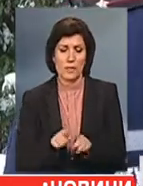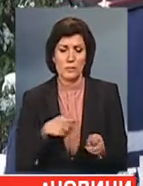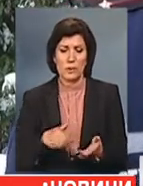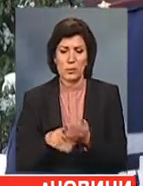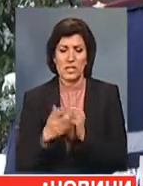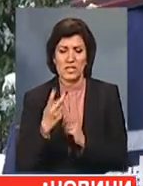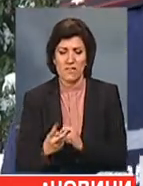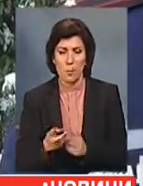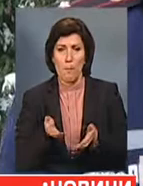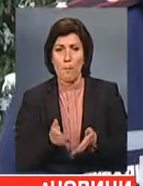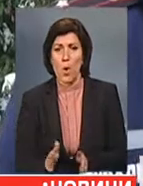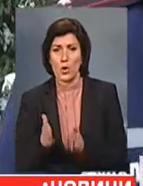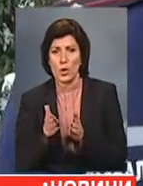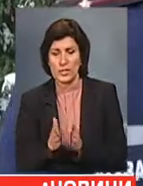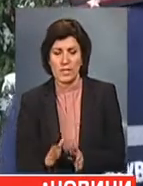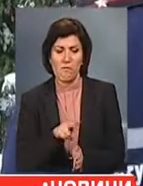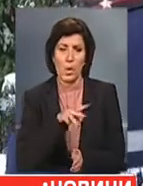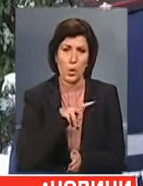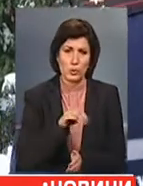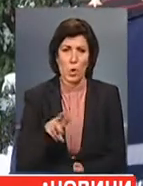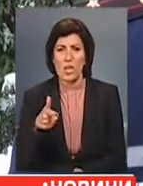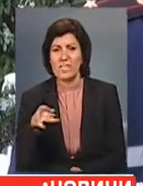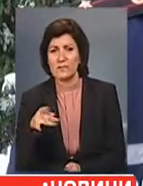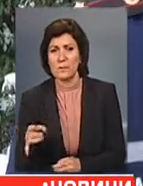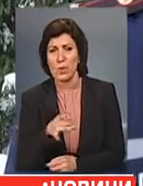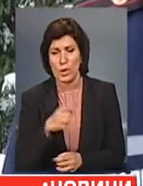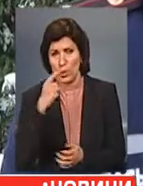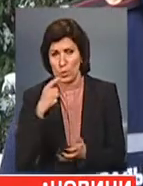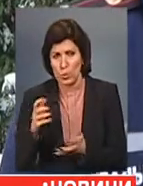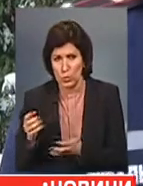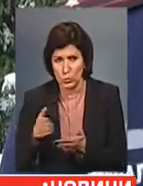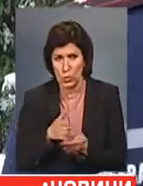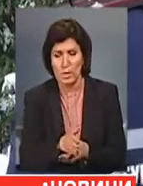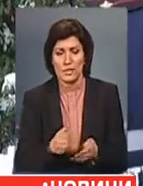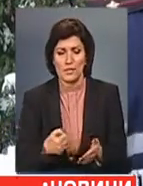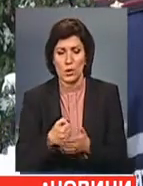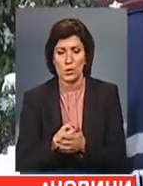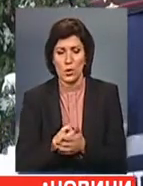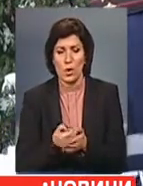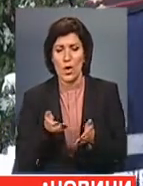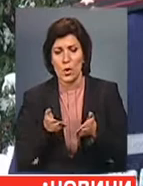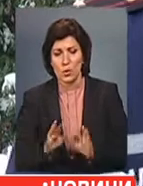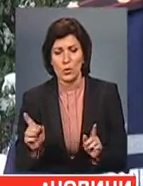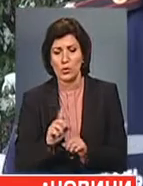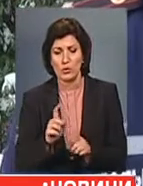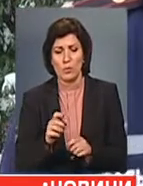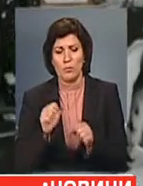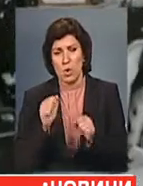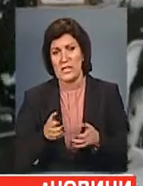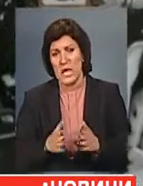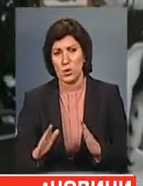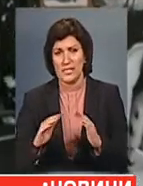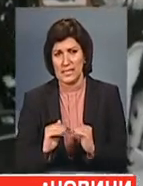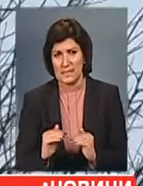допомогли двом породіллям у Полонському і Волочиському районі добратися до роддому, для того, щоб вони могли народити